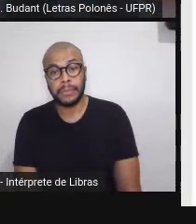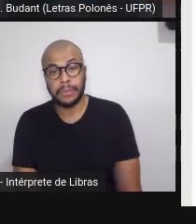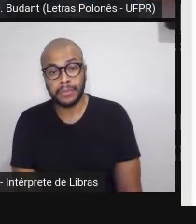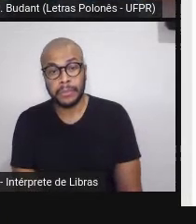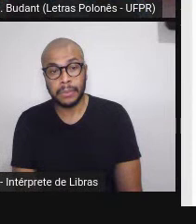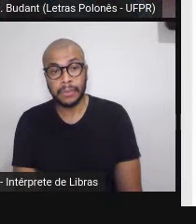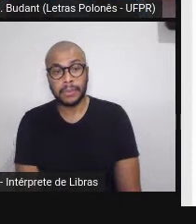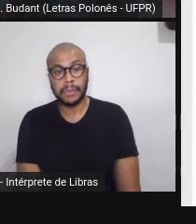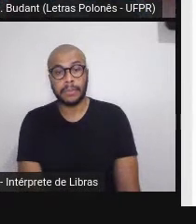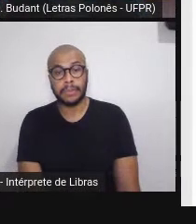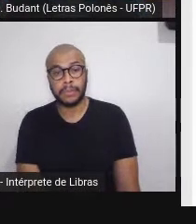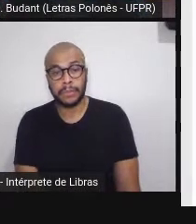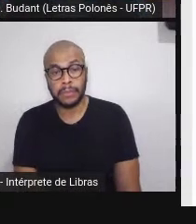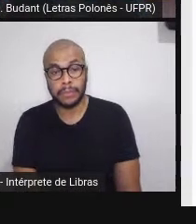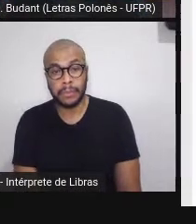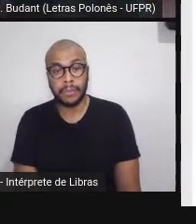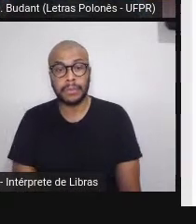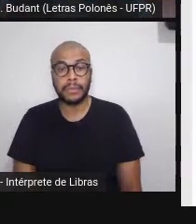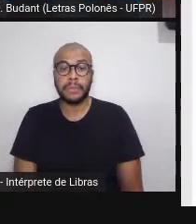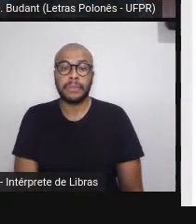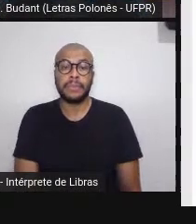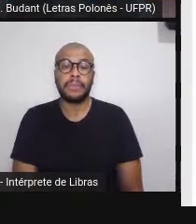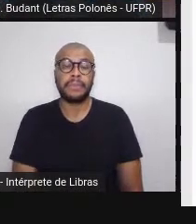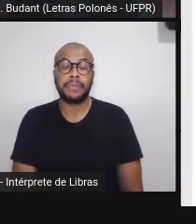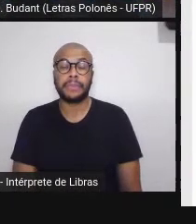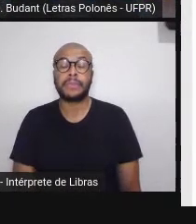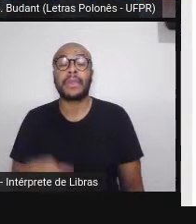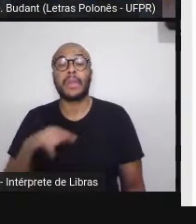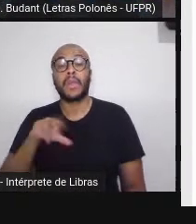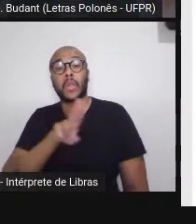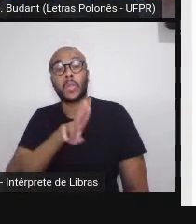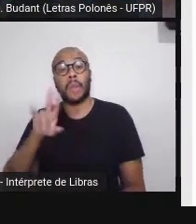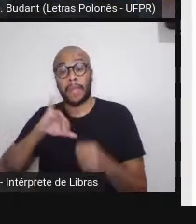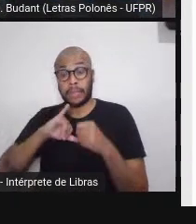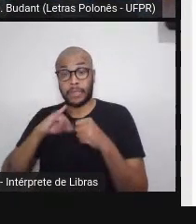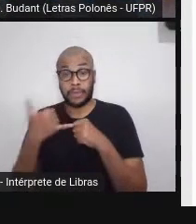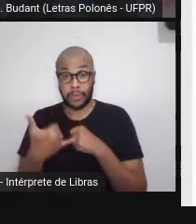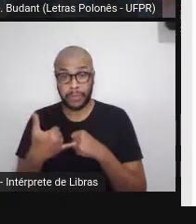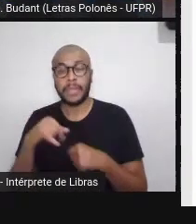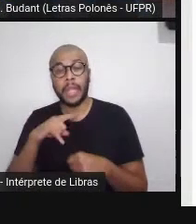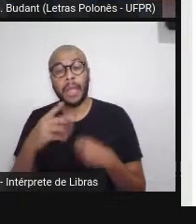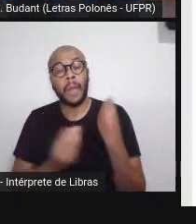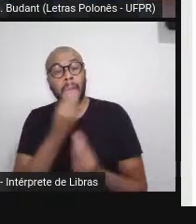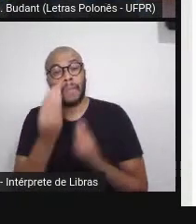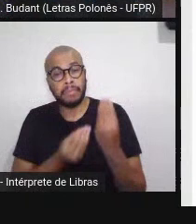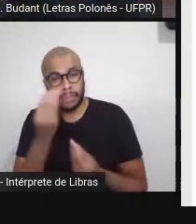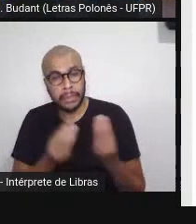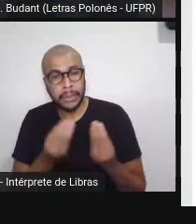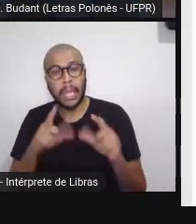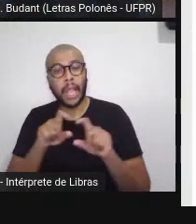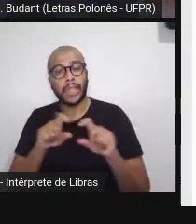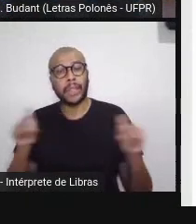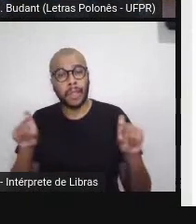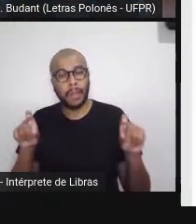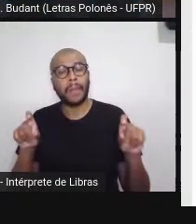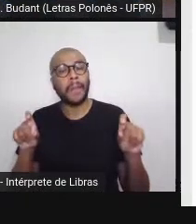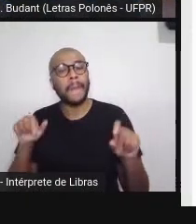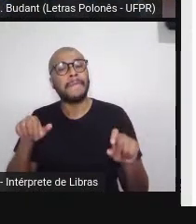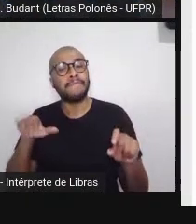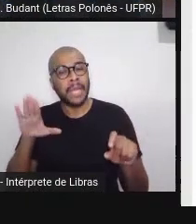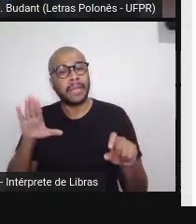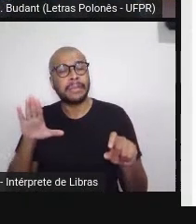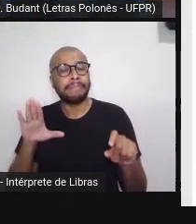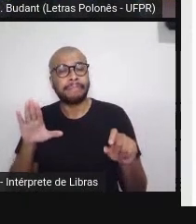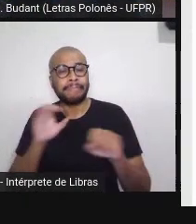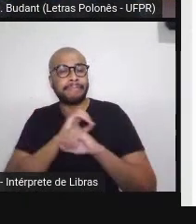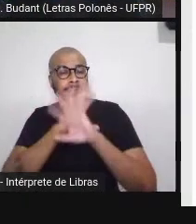Quando se trata dos sobrenomes que se comportam como adjetivos, a declinação ela é mais óbvia.